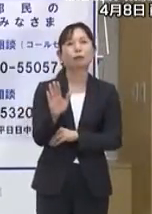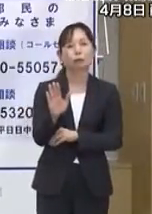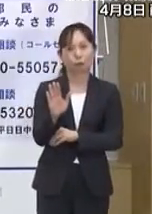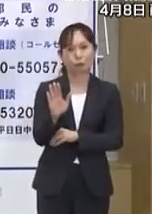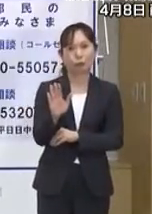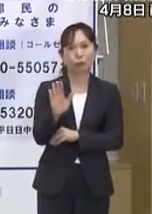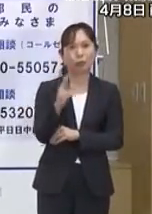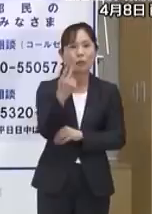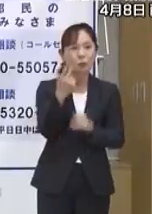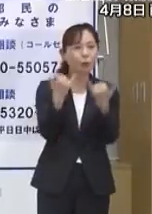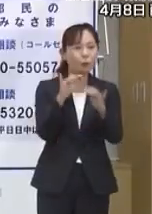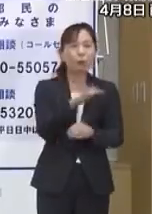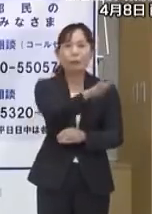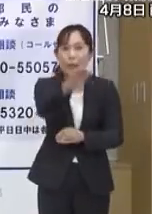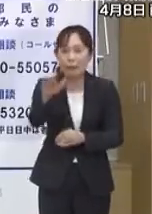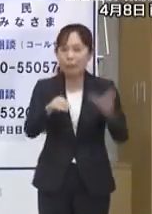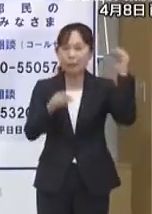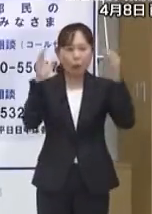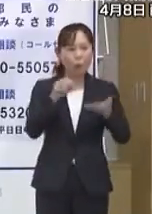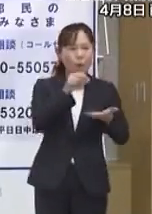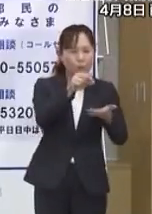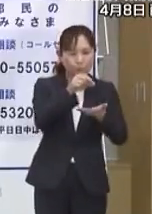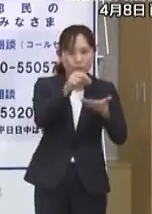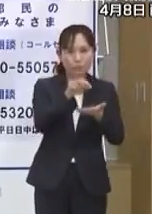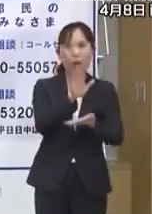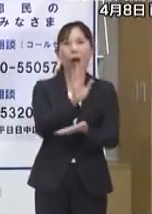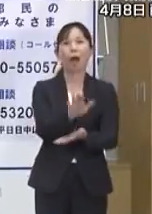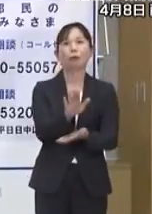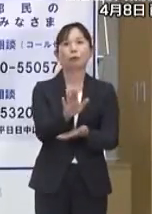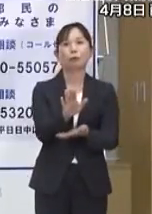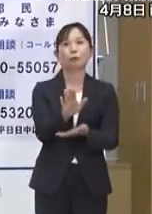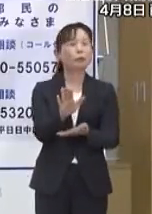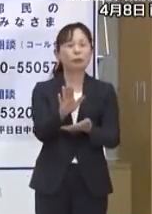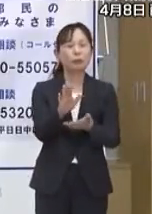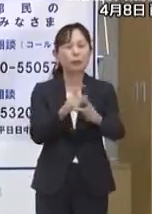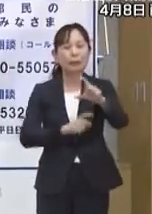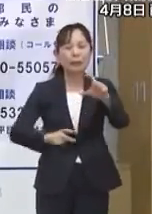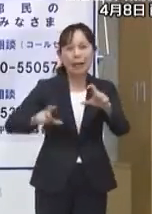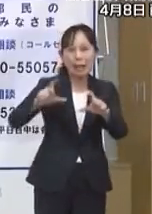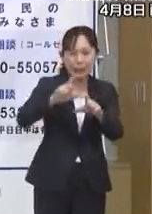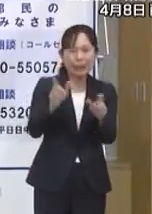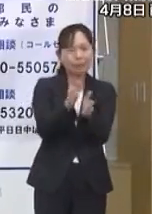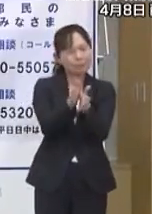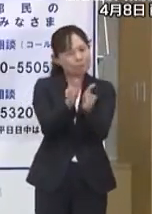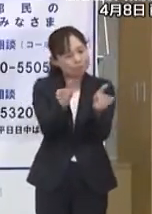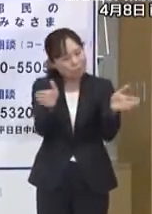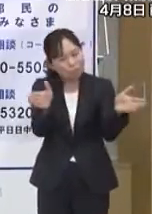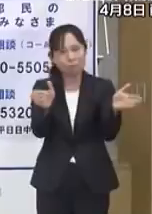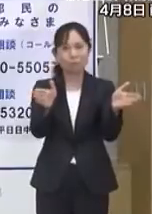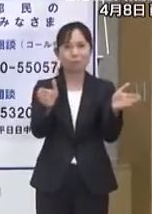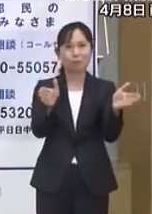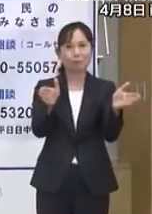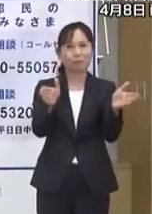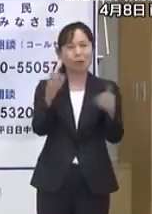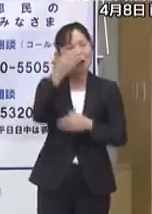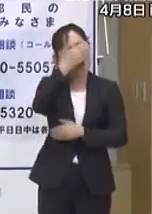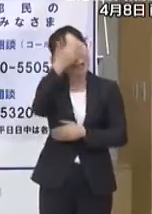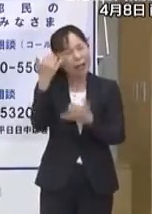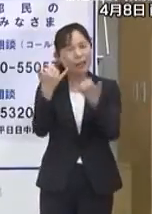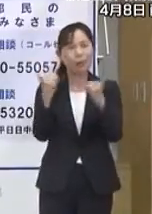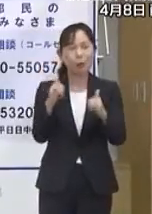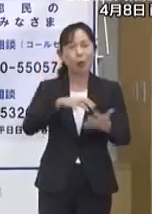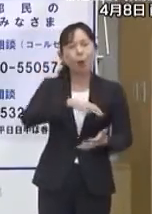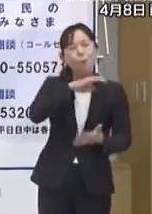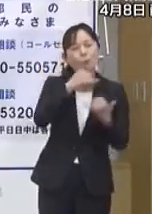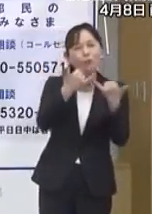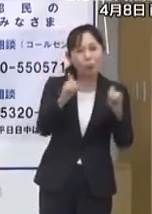都民の皆さんに情報橋をさせて頂いておりますがそれをさらに強化いたしまして若者から高齢者まであらゆる